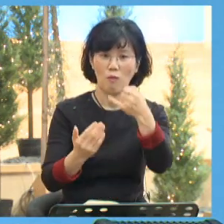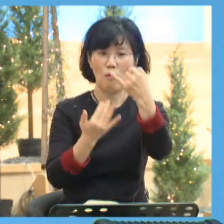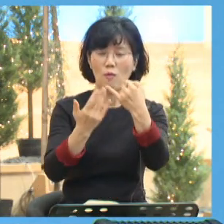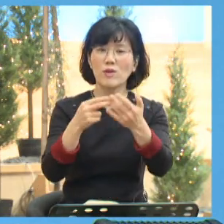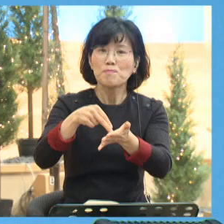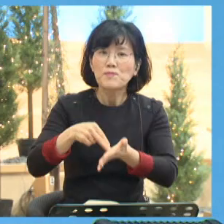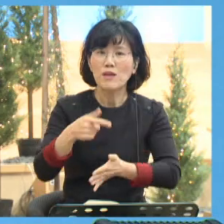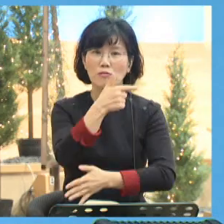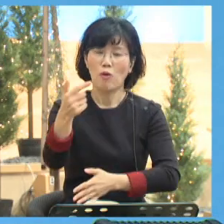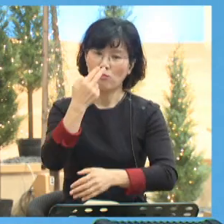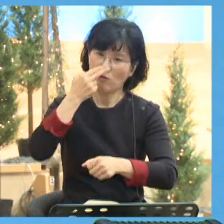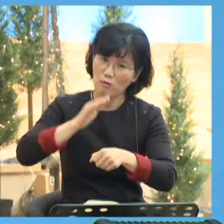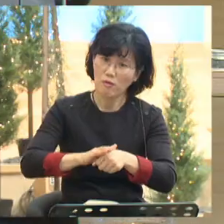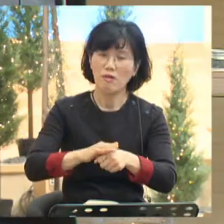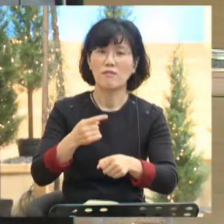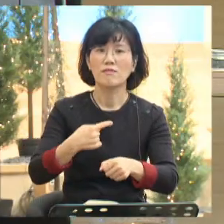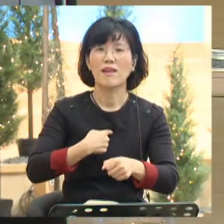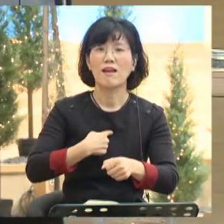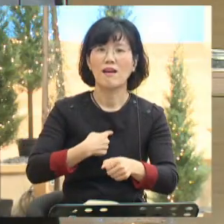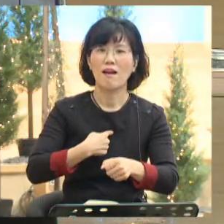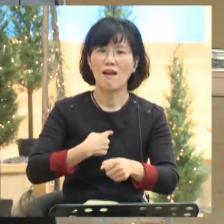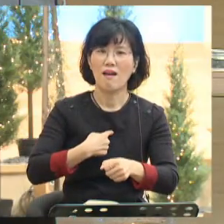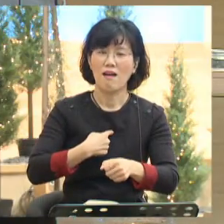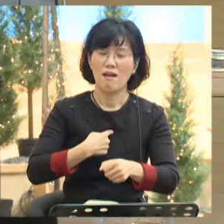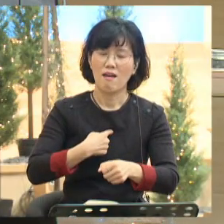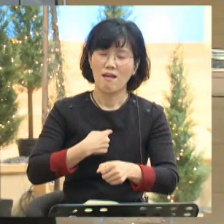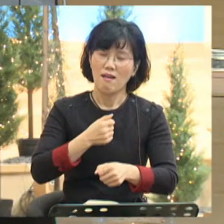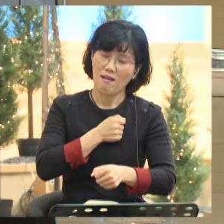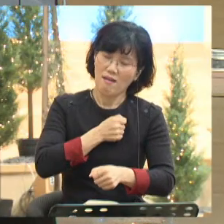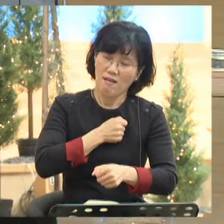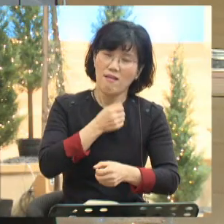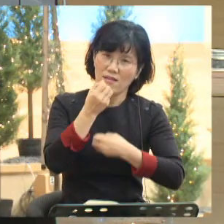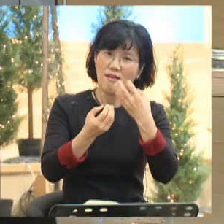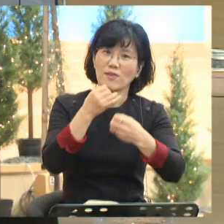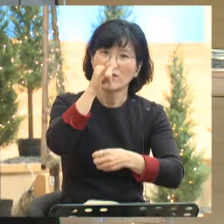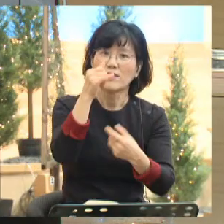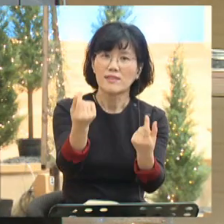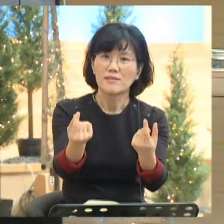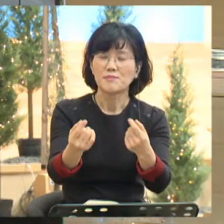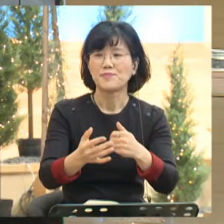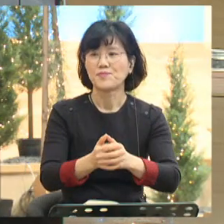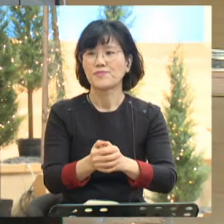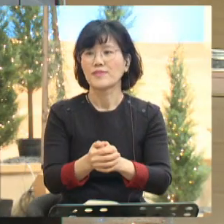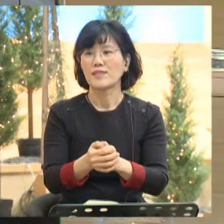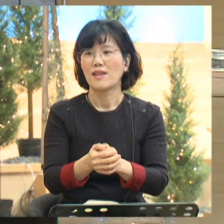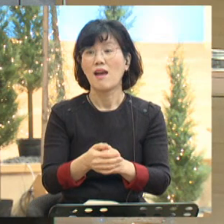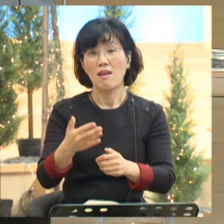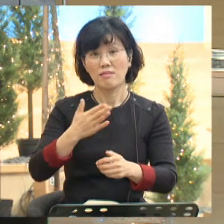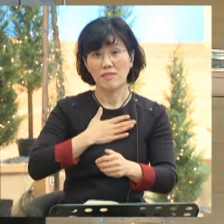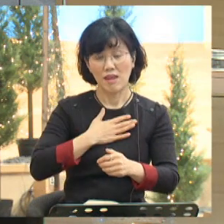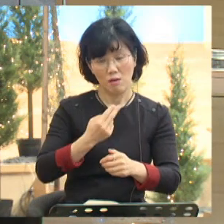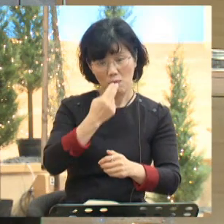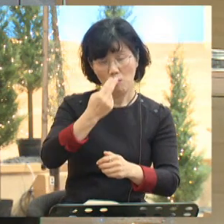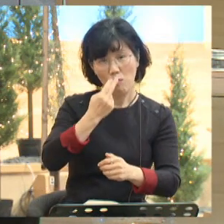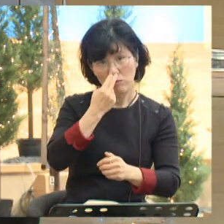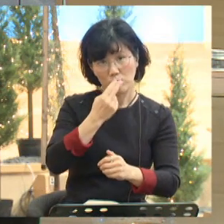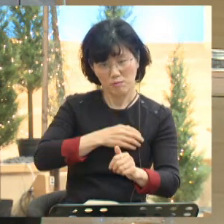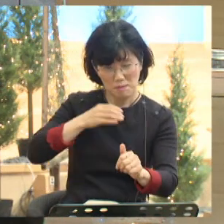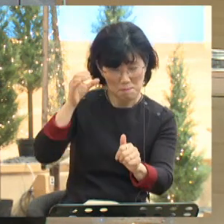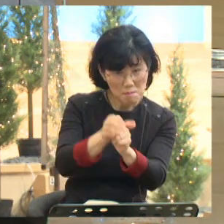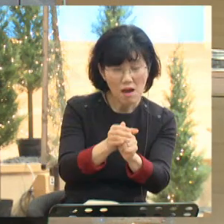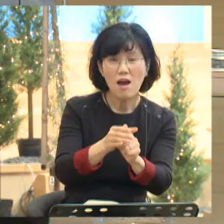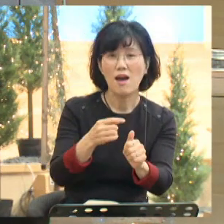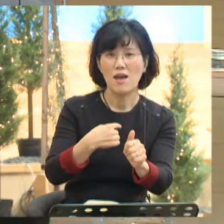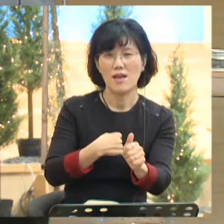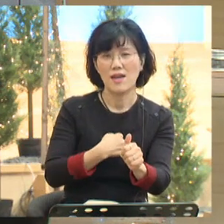너무 답답해 가지고 입다가 하소연을 하는 걸 암도 로 보세요 자 여러분이 한번 읽어볼까요 내 목숨을 시 의자 내 목숨을 돌보지